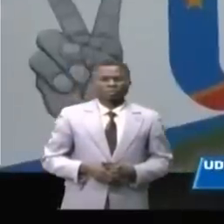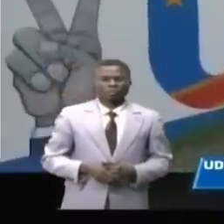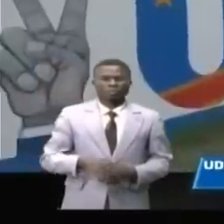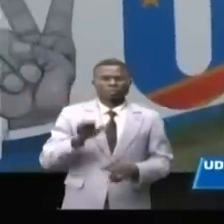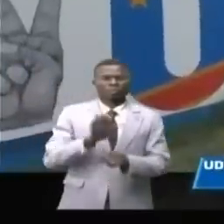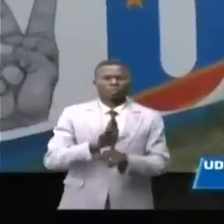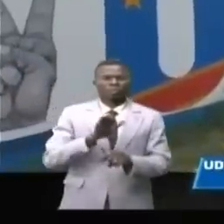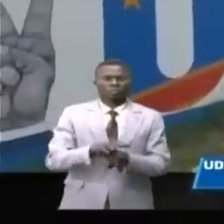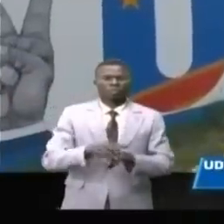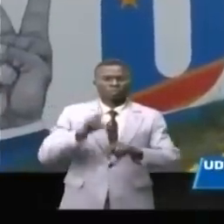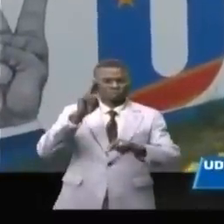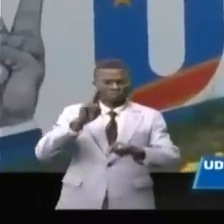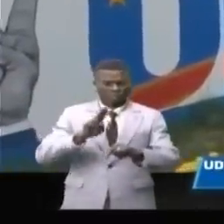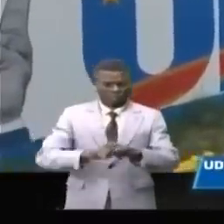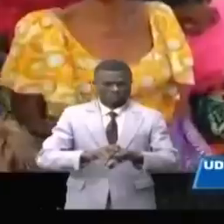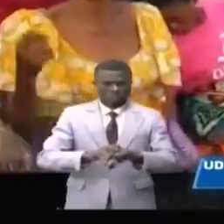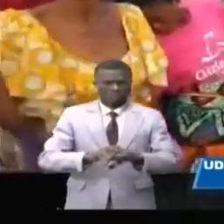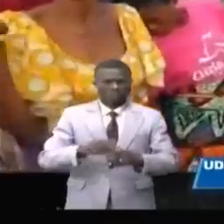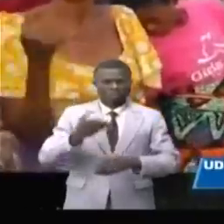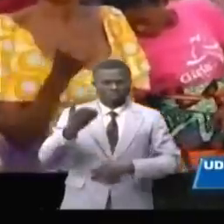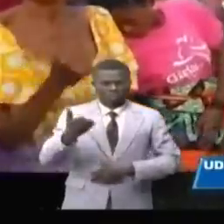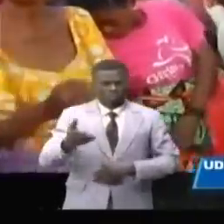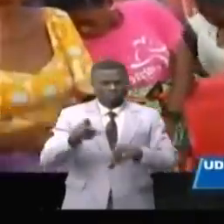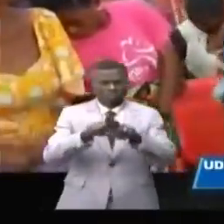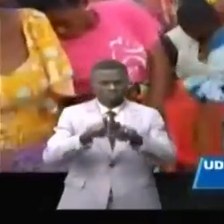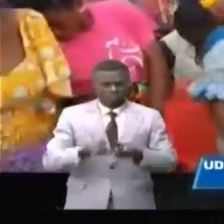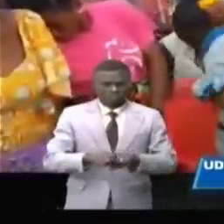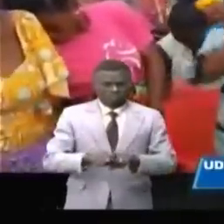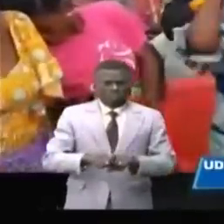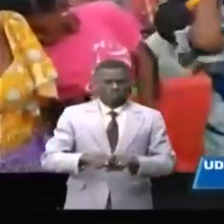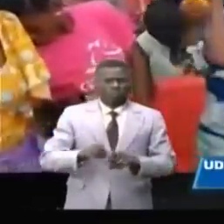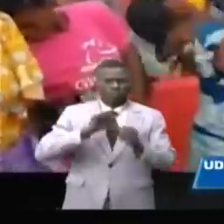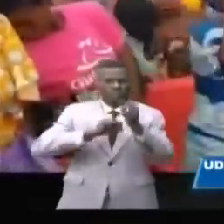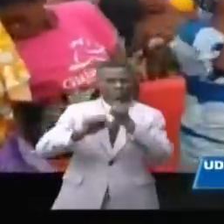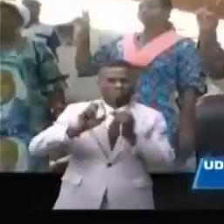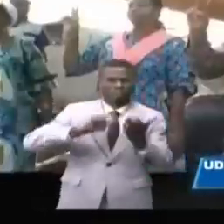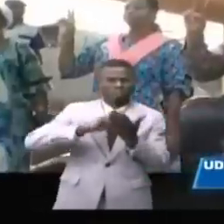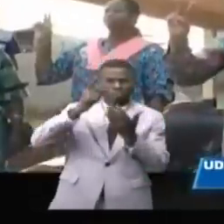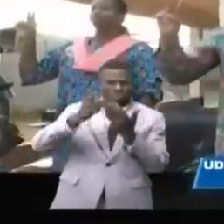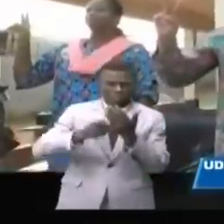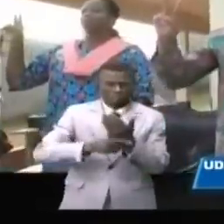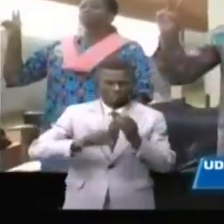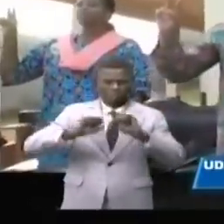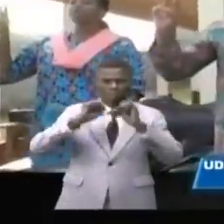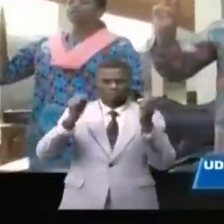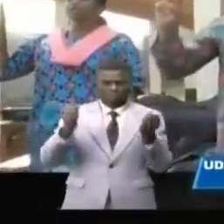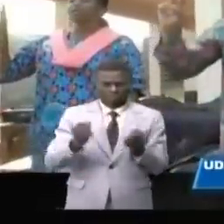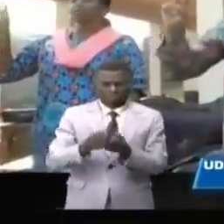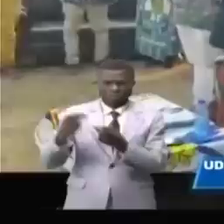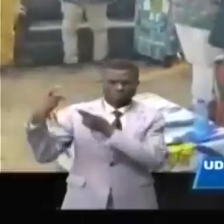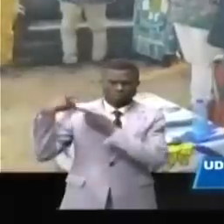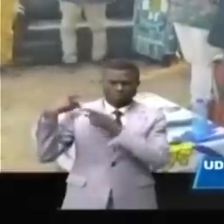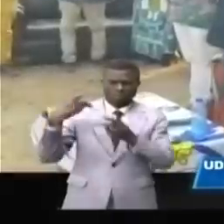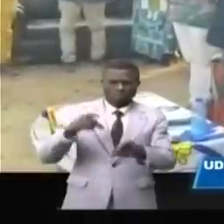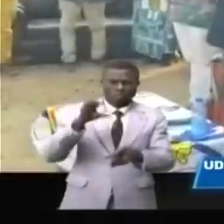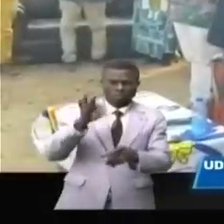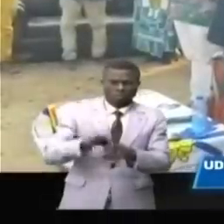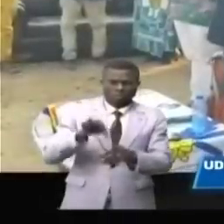que sa stabilité, son développement ainsi que sa cohésion sociale sont menacés depuis l'éruption